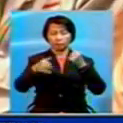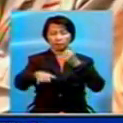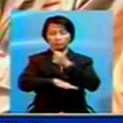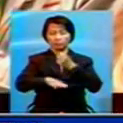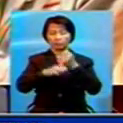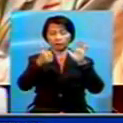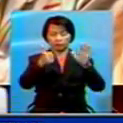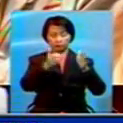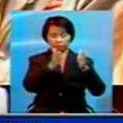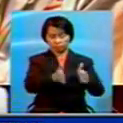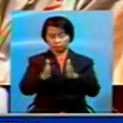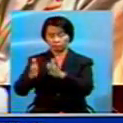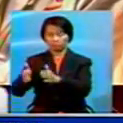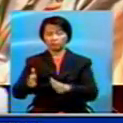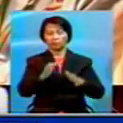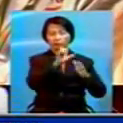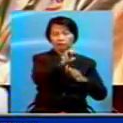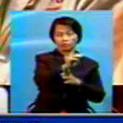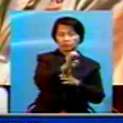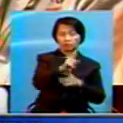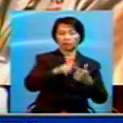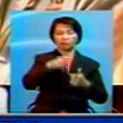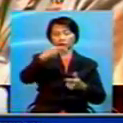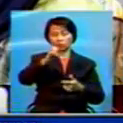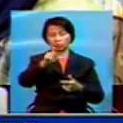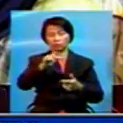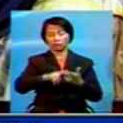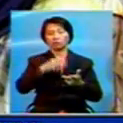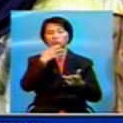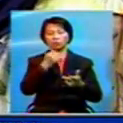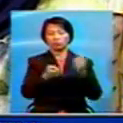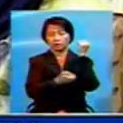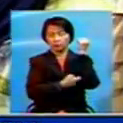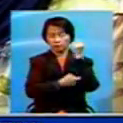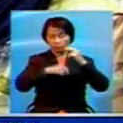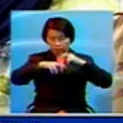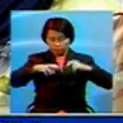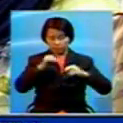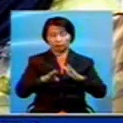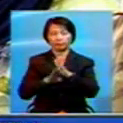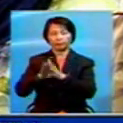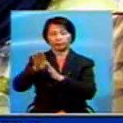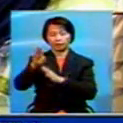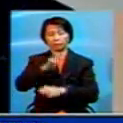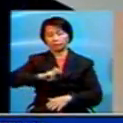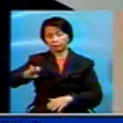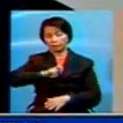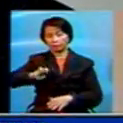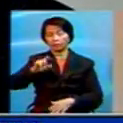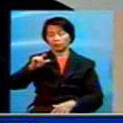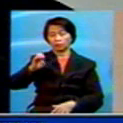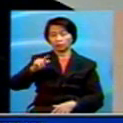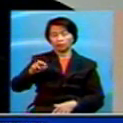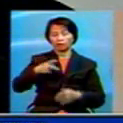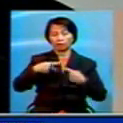happ sawit huluan serta hiliran gula getah penyelidikan serta pembangunan pengangkutan logistik